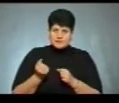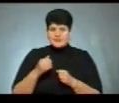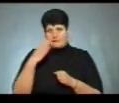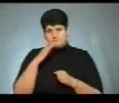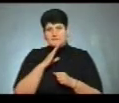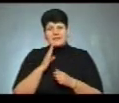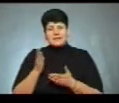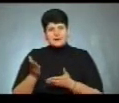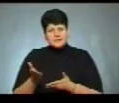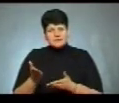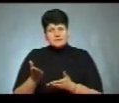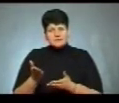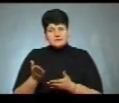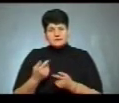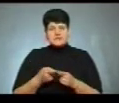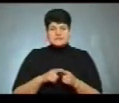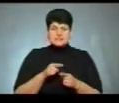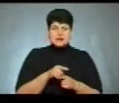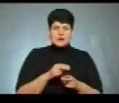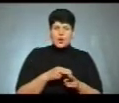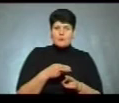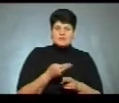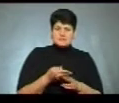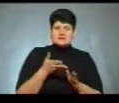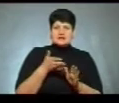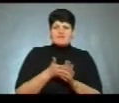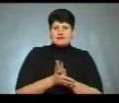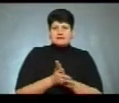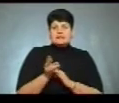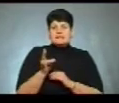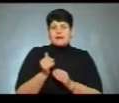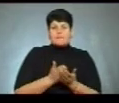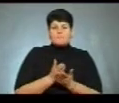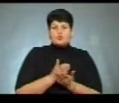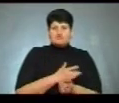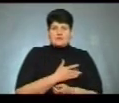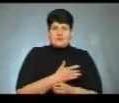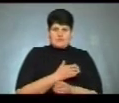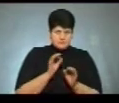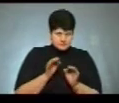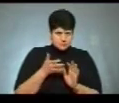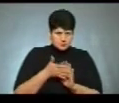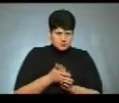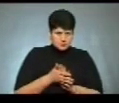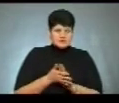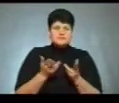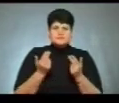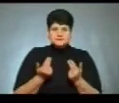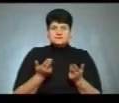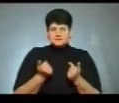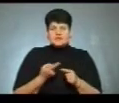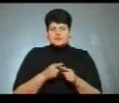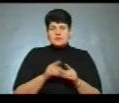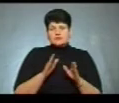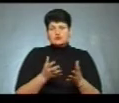батьки. Це компенсація витрат на послуги няні. Правильно ми розуміємо, так? Так, це будуть отримувати один з